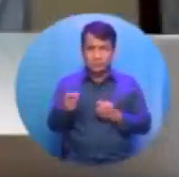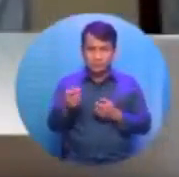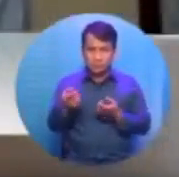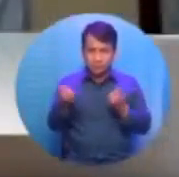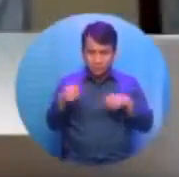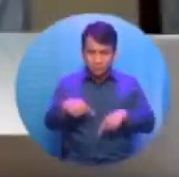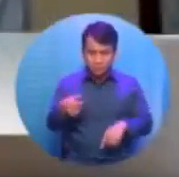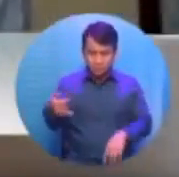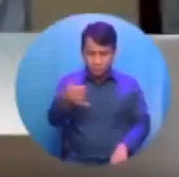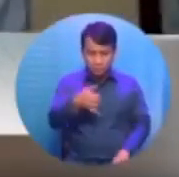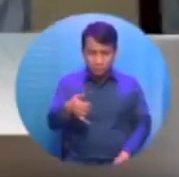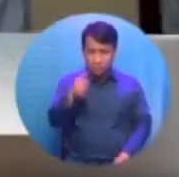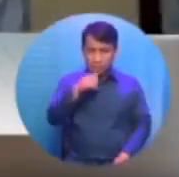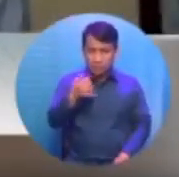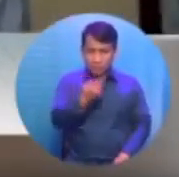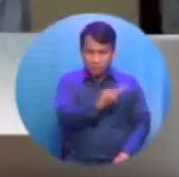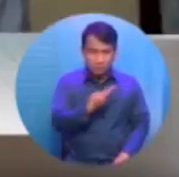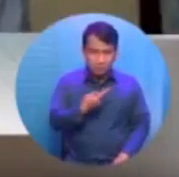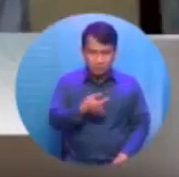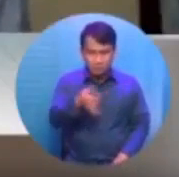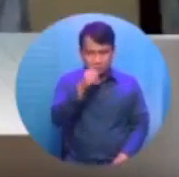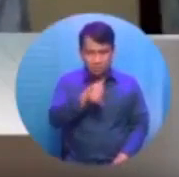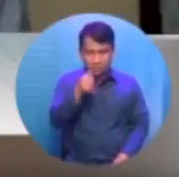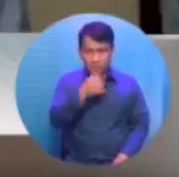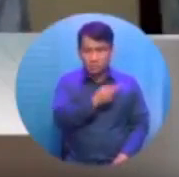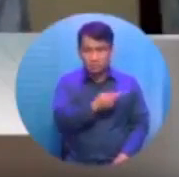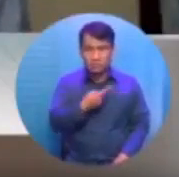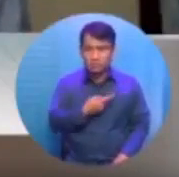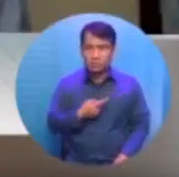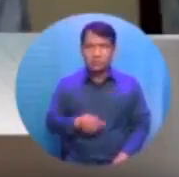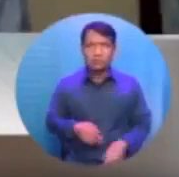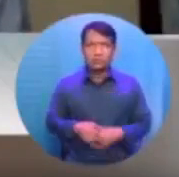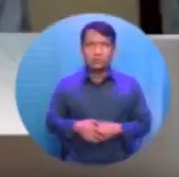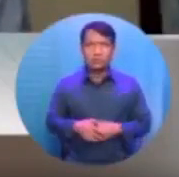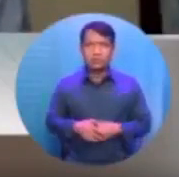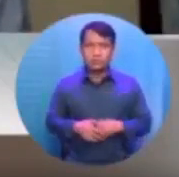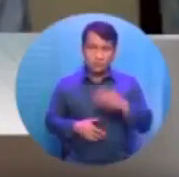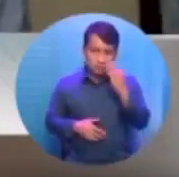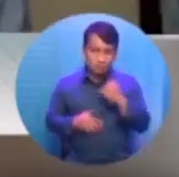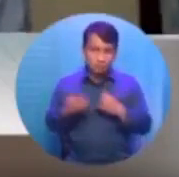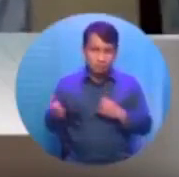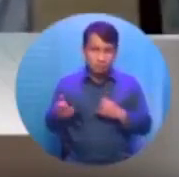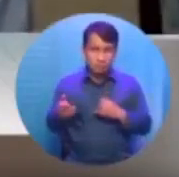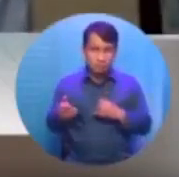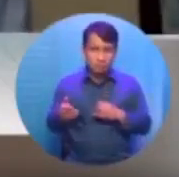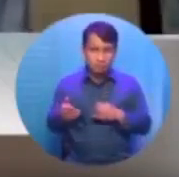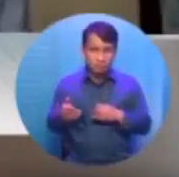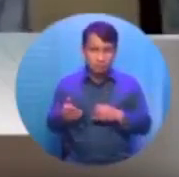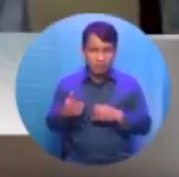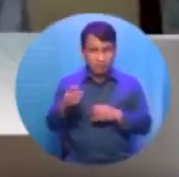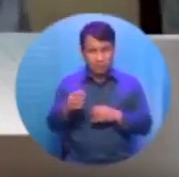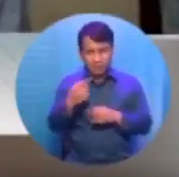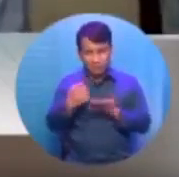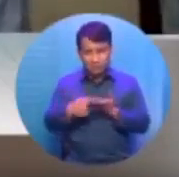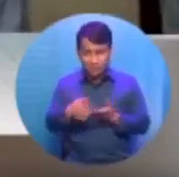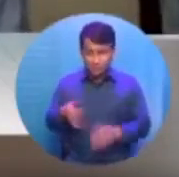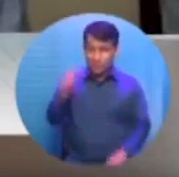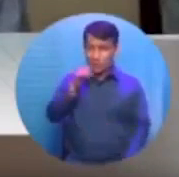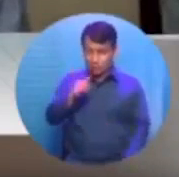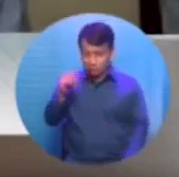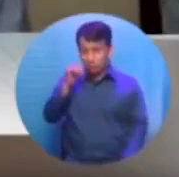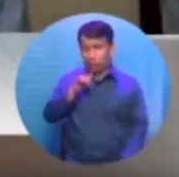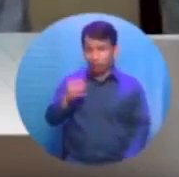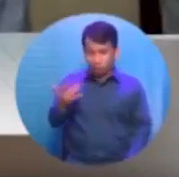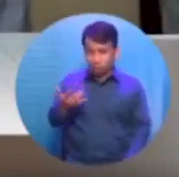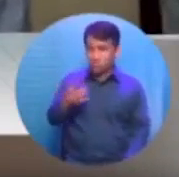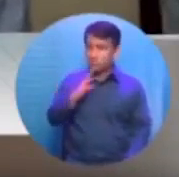ito, nagiinuman kayong dalawa. Opo, Sir Rafi, sa inuman po ito, Idol Rafi. So, baka naman usapang lashing na. Nagkapikuna